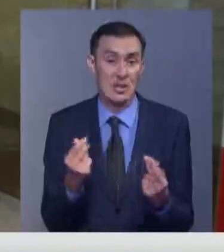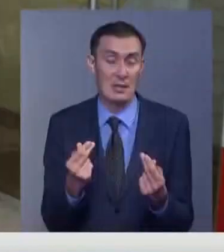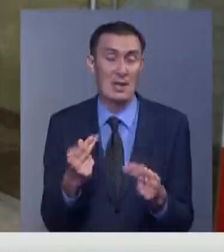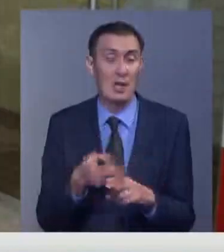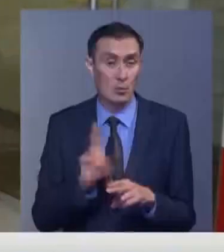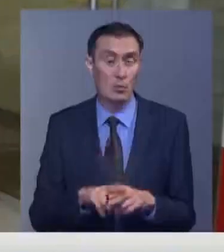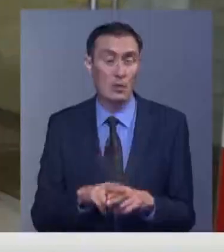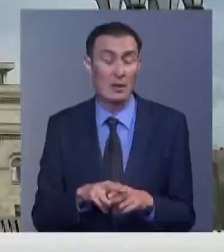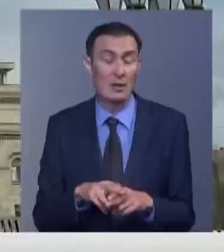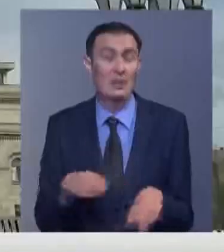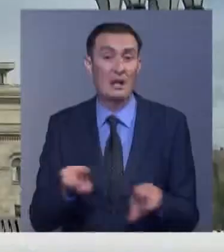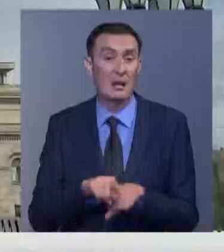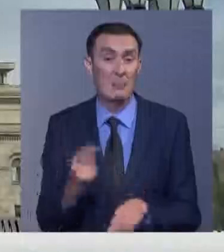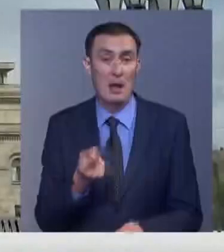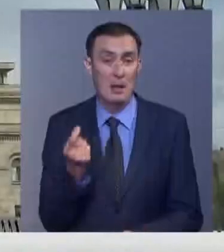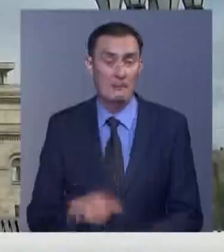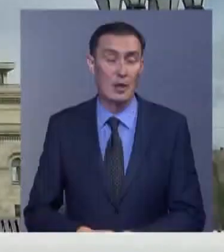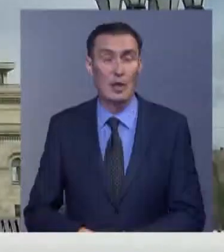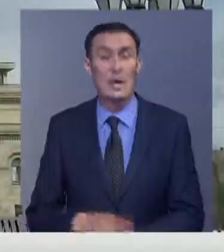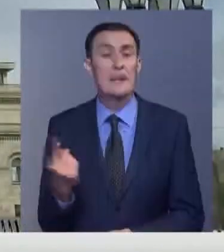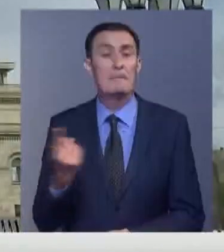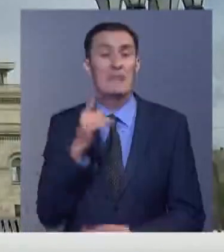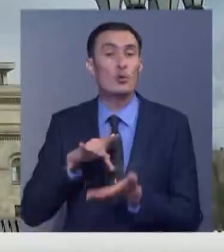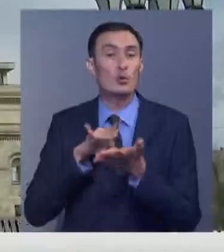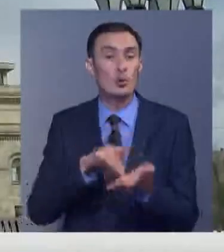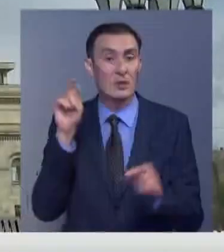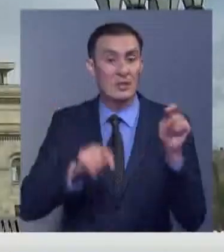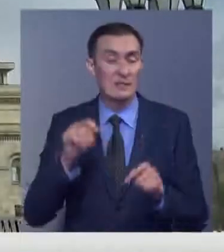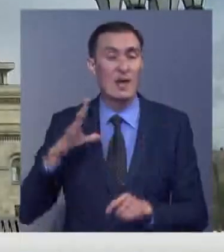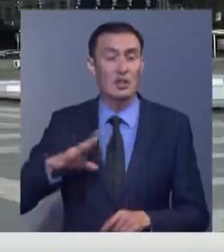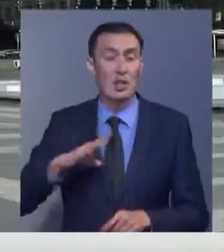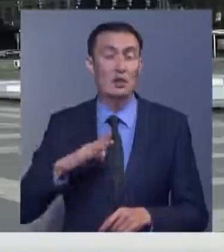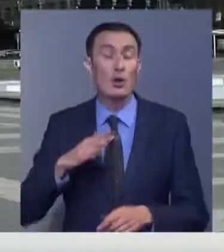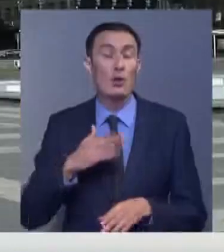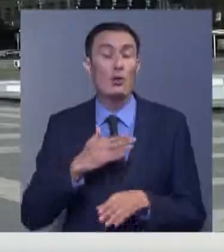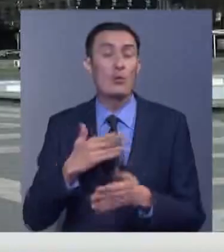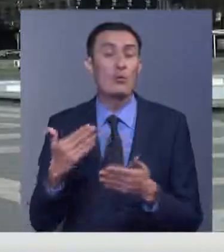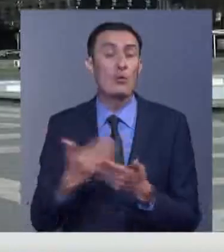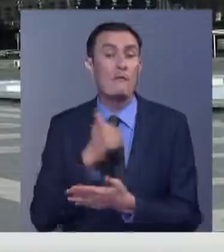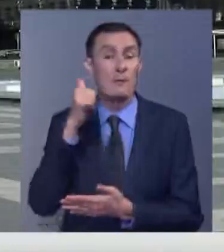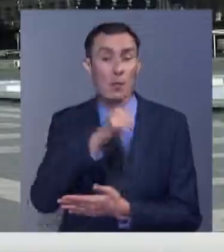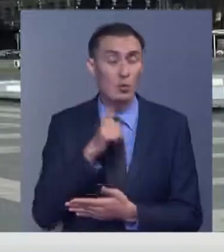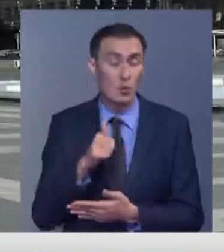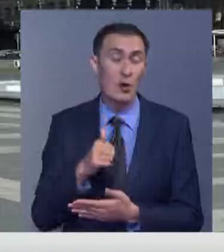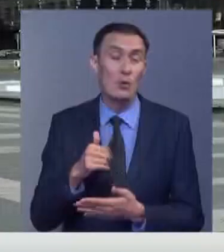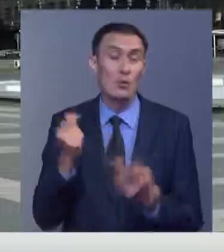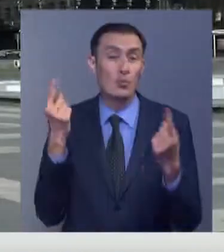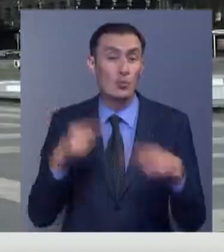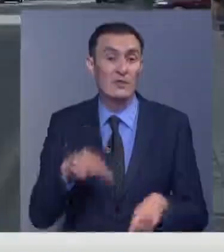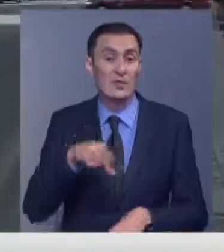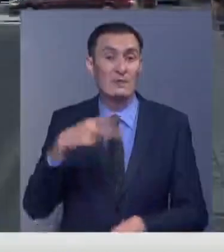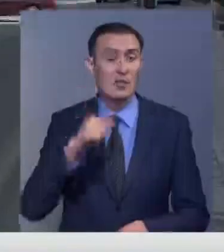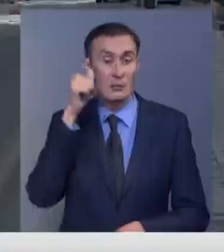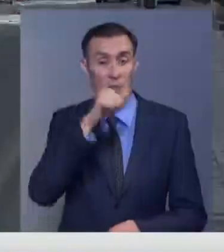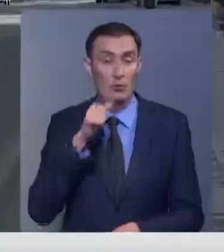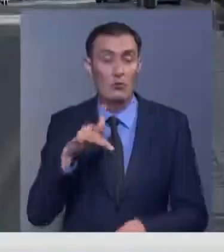которых, наверное, не так много. Первых туристов в стране ждут не раньше Нового года. Общий урон по итогам 2020-го для